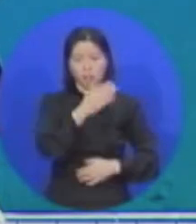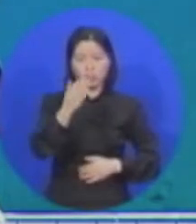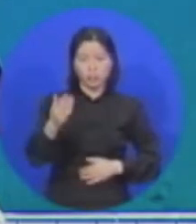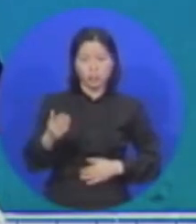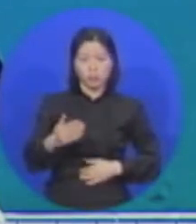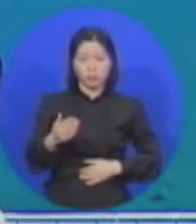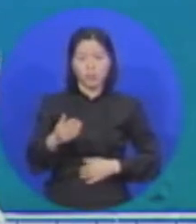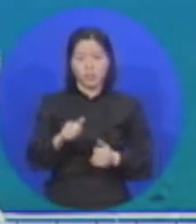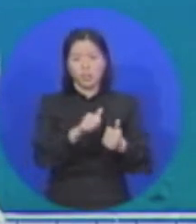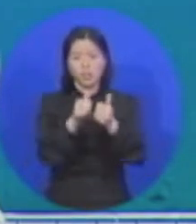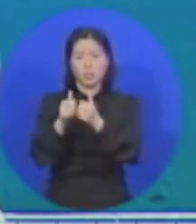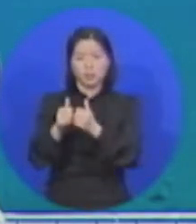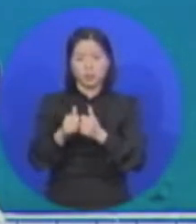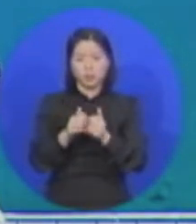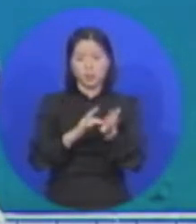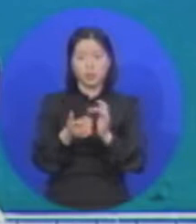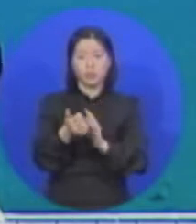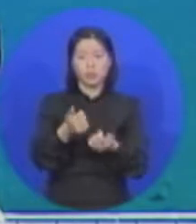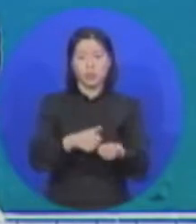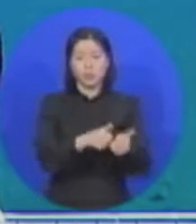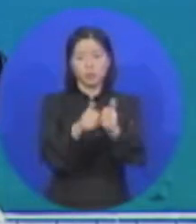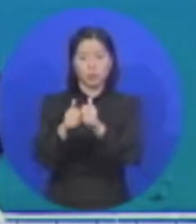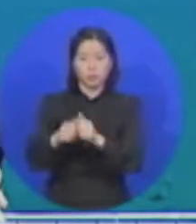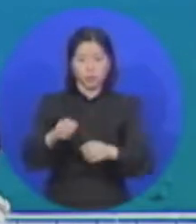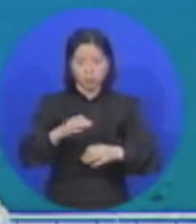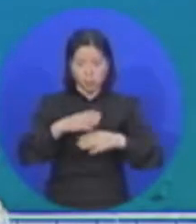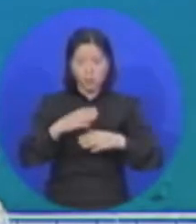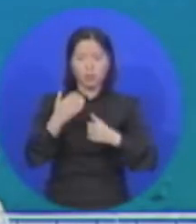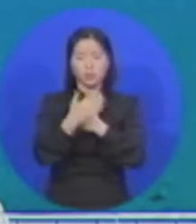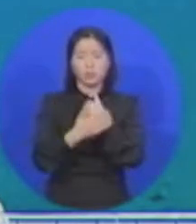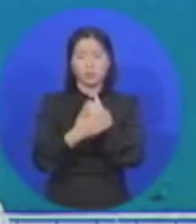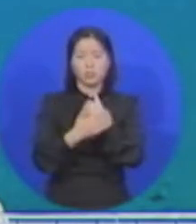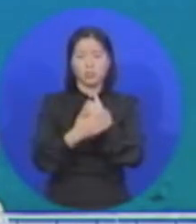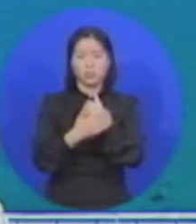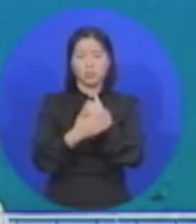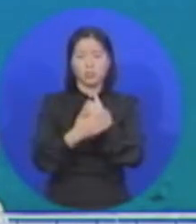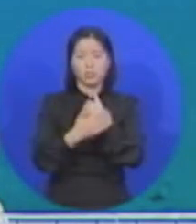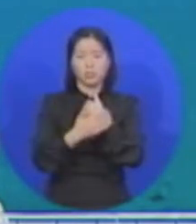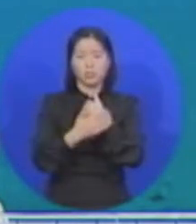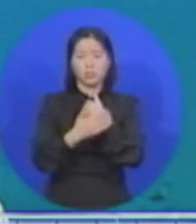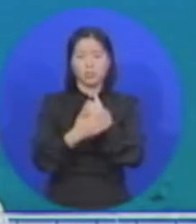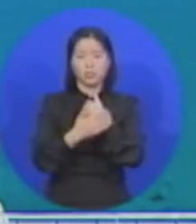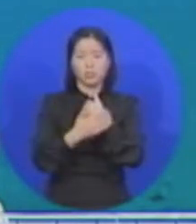하시면서 놀라운 승리를 누리시는 해주시기를 축복합니다